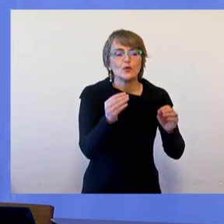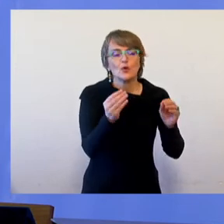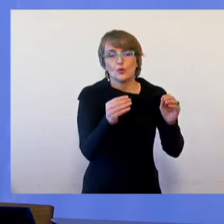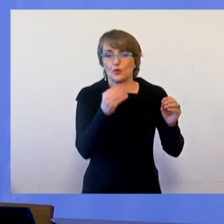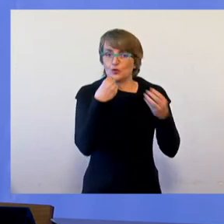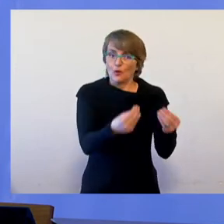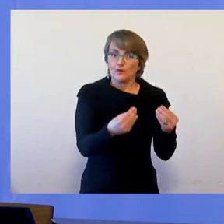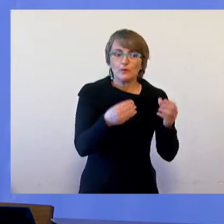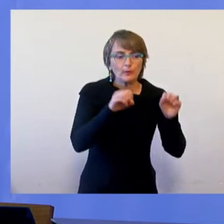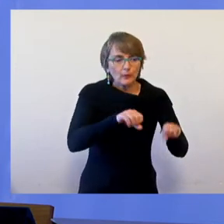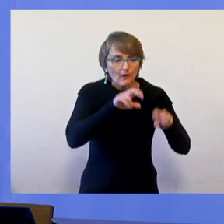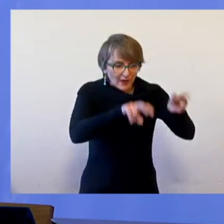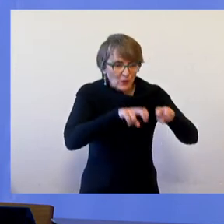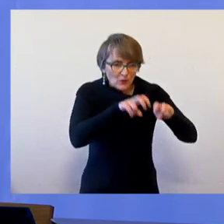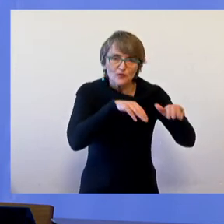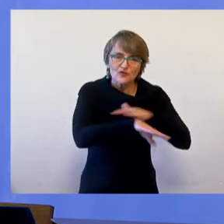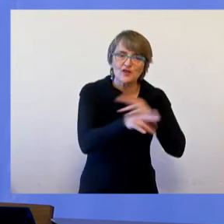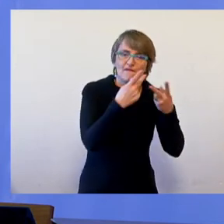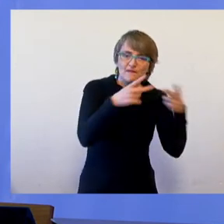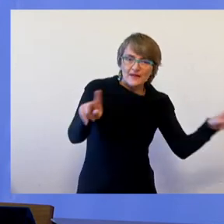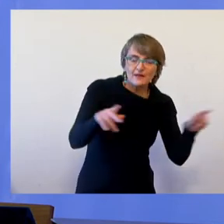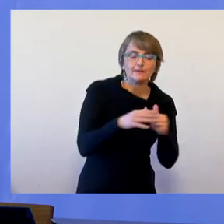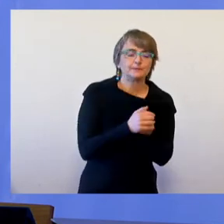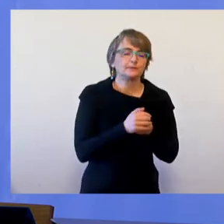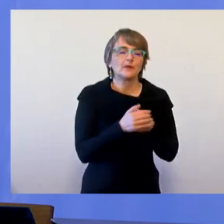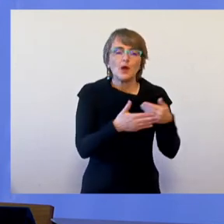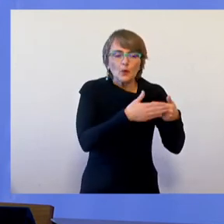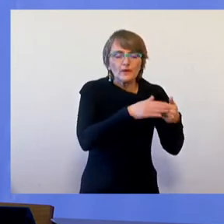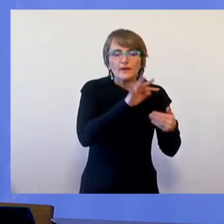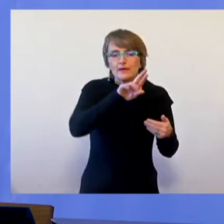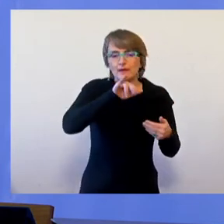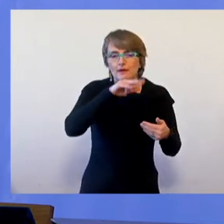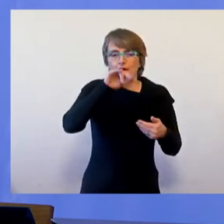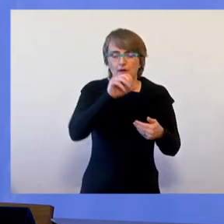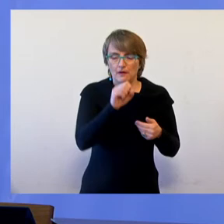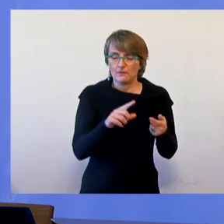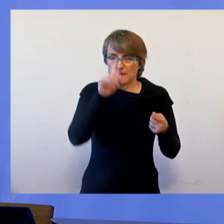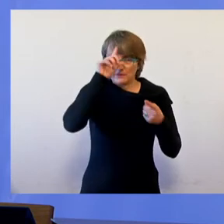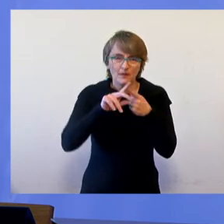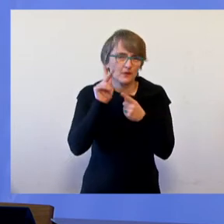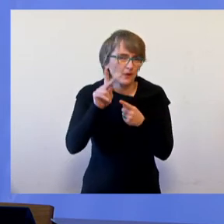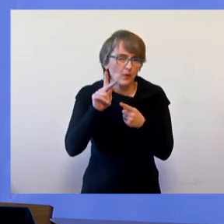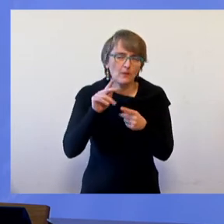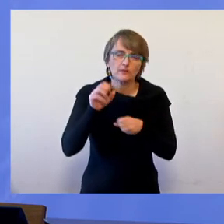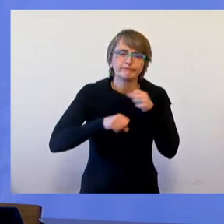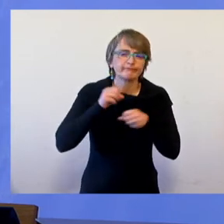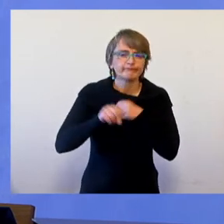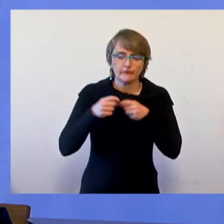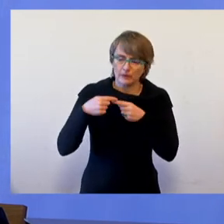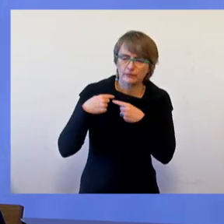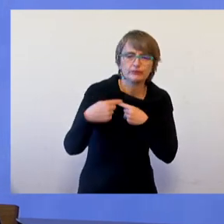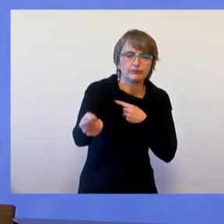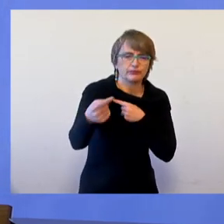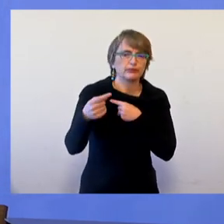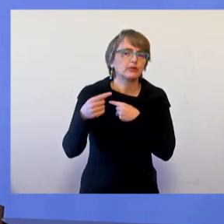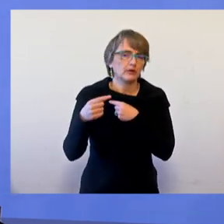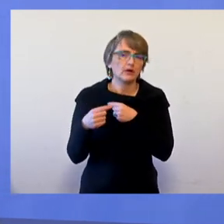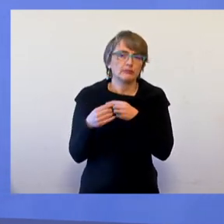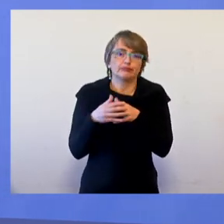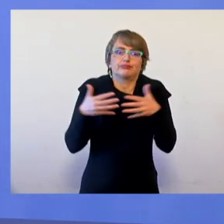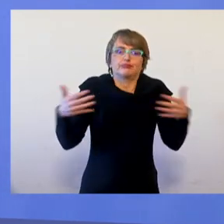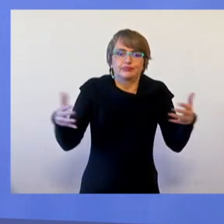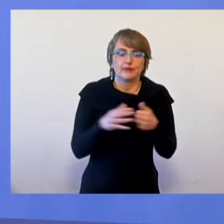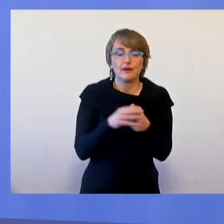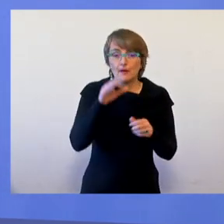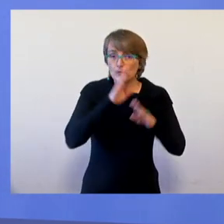urbaine. Des dizaines de kilomètres de pistes cyclables développées. Une augmentation de la part des produits bio dans les cantines passant de 20